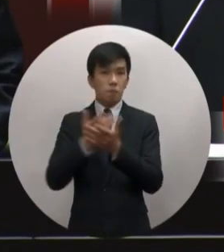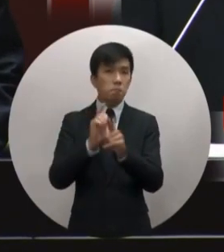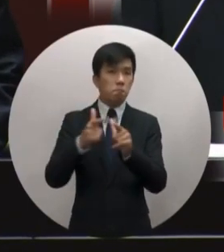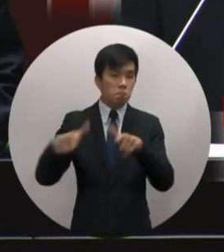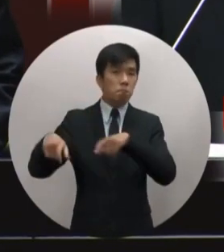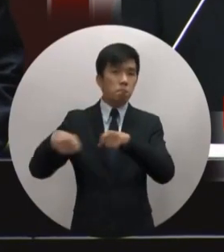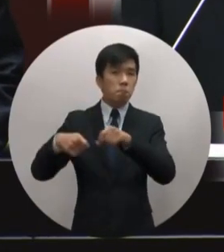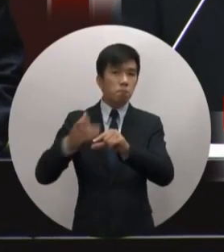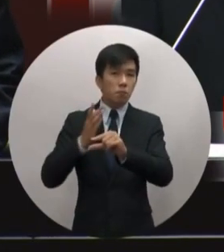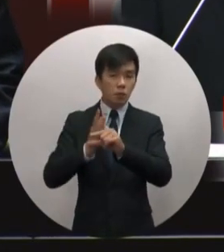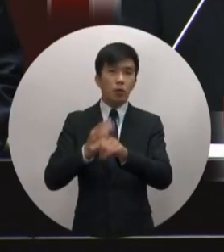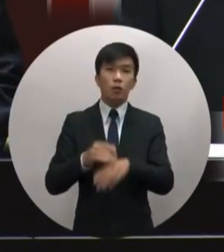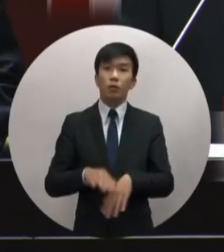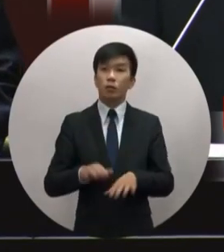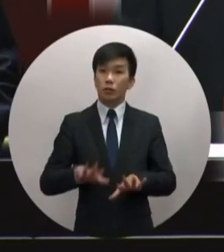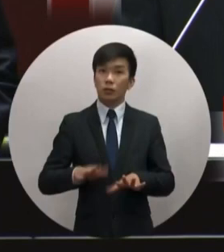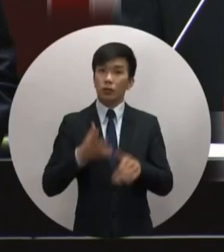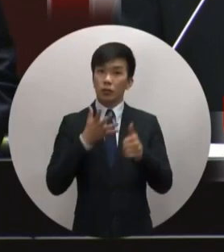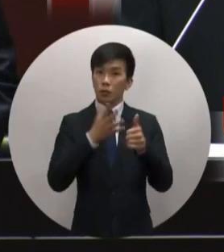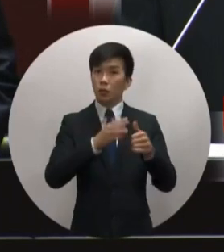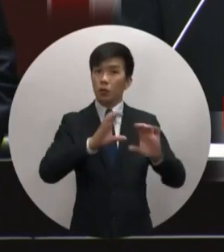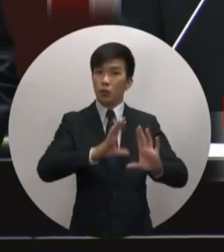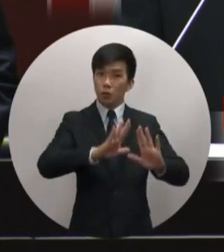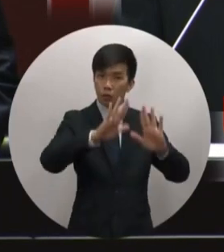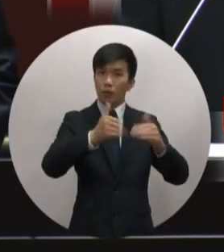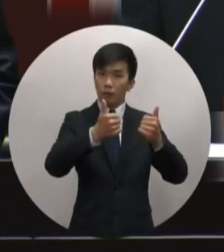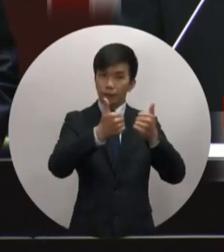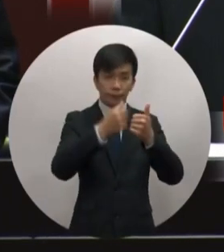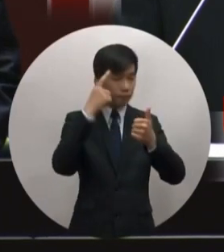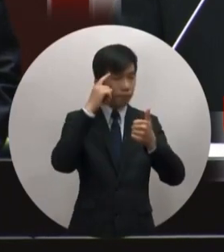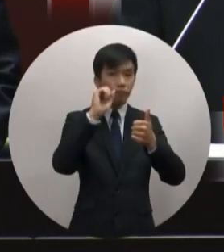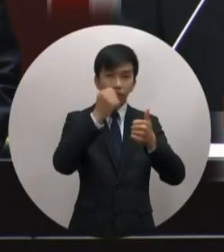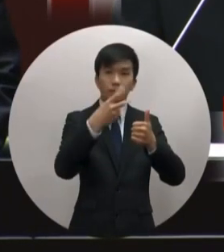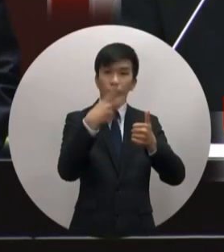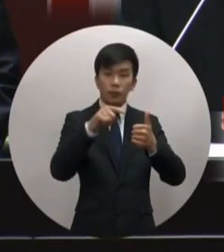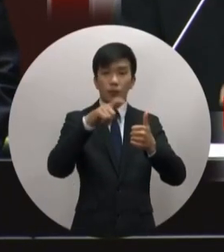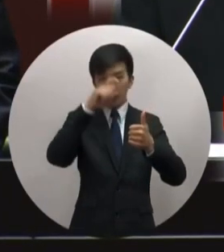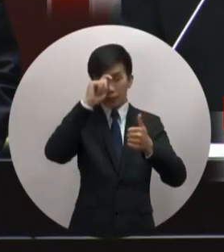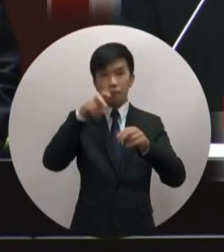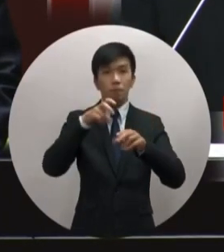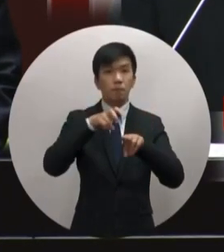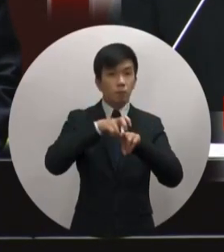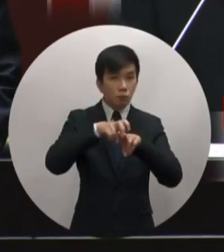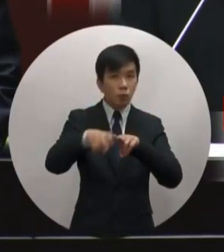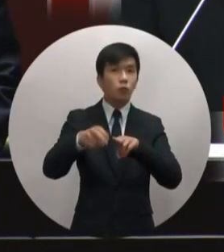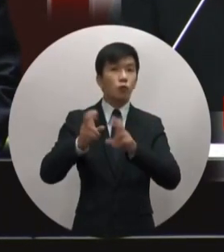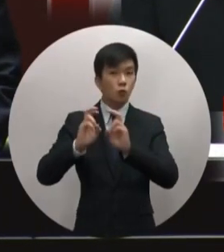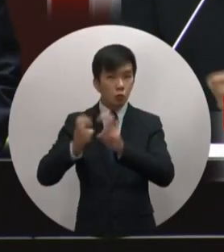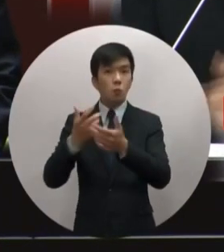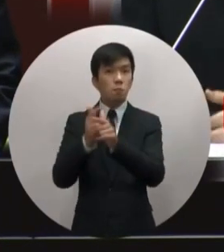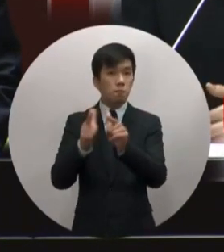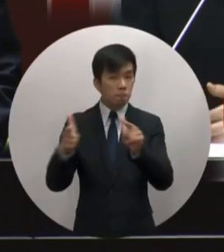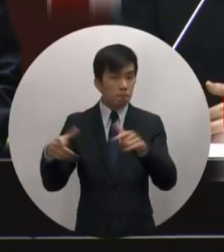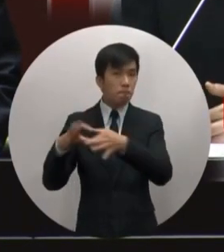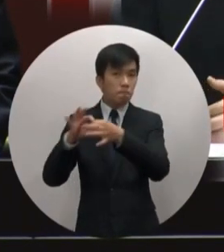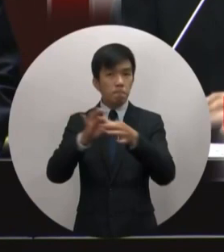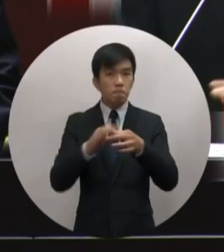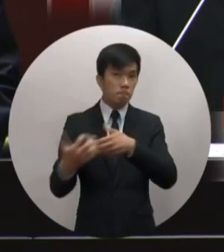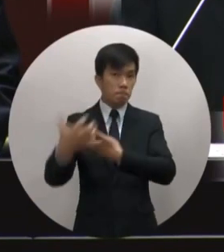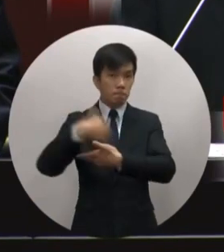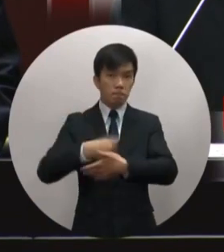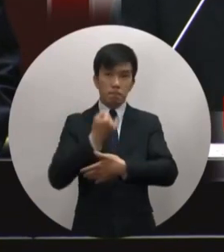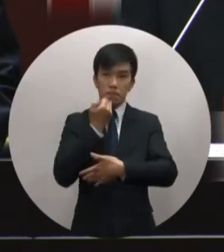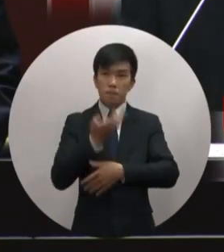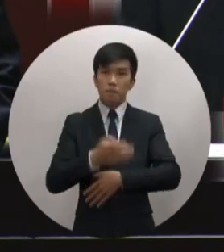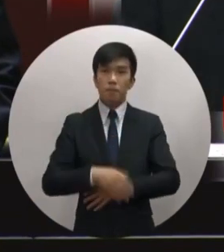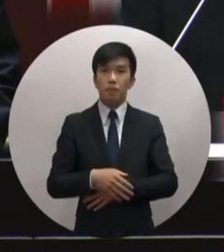也先請教國發會的意見對於這樣一個入網的整合那能不能納入原來基隆輕軌捷運的路線那